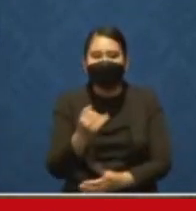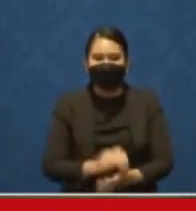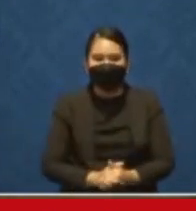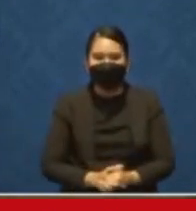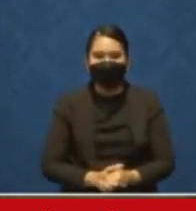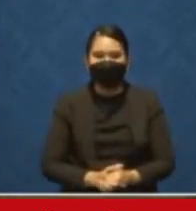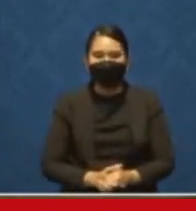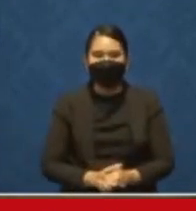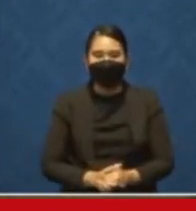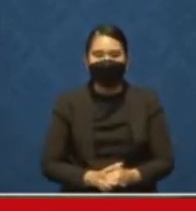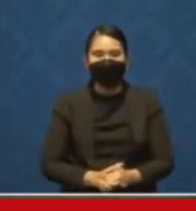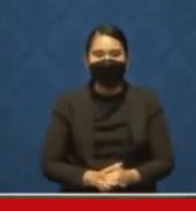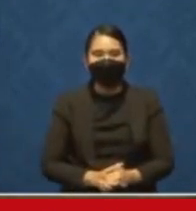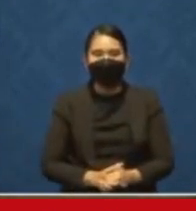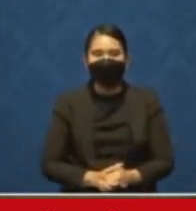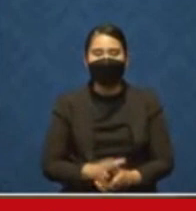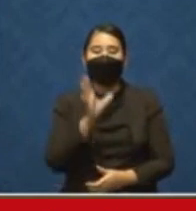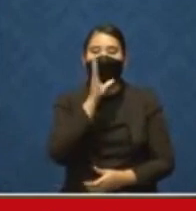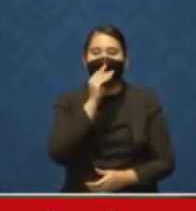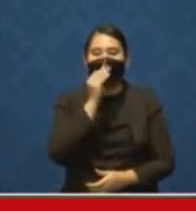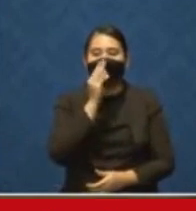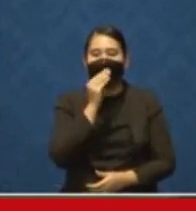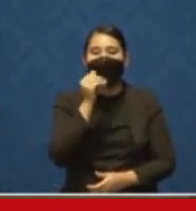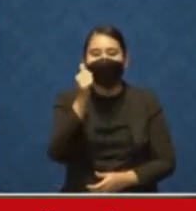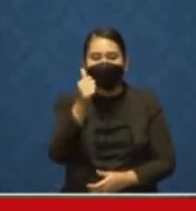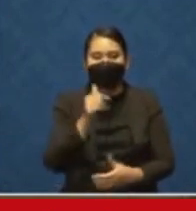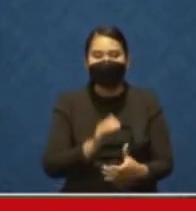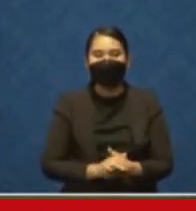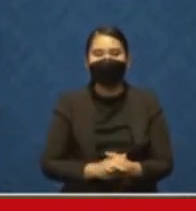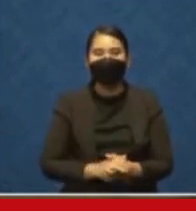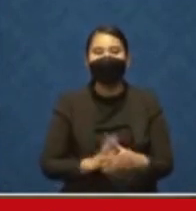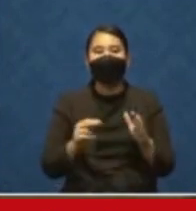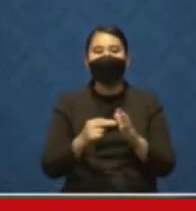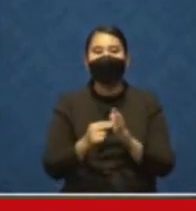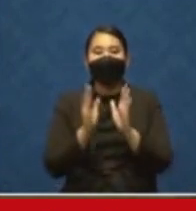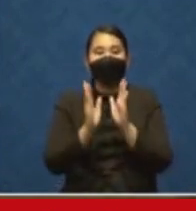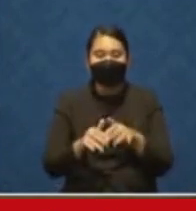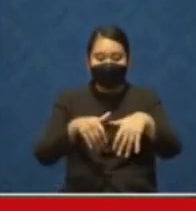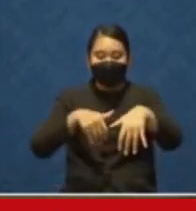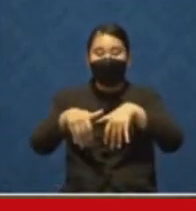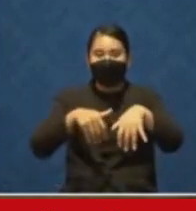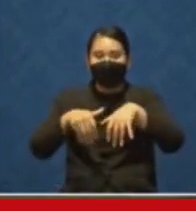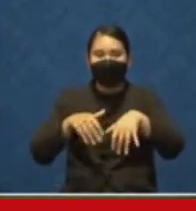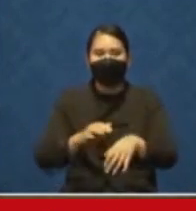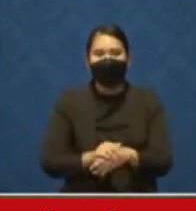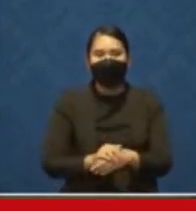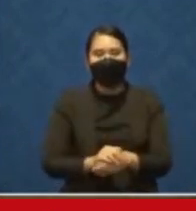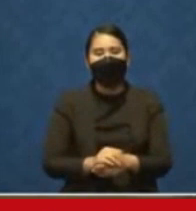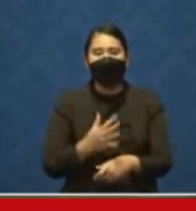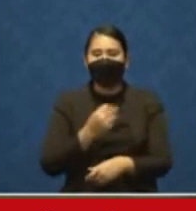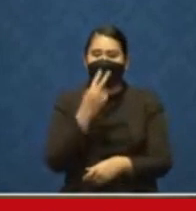ถึงชาวบ้านจริงถ้าแกเข้าตรงนี้เสียเปรียบตรงนี้จะเอา